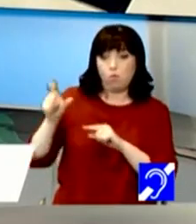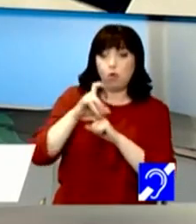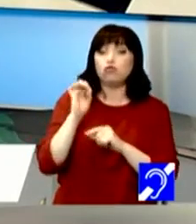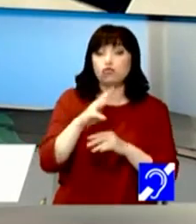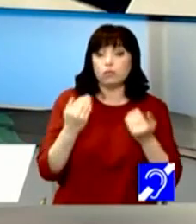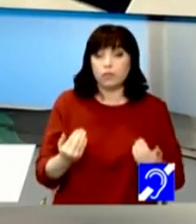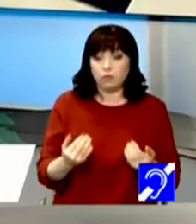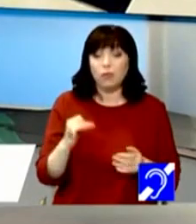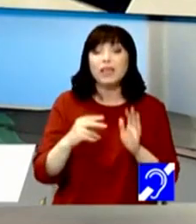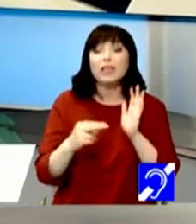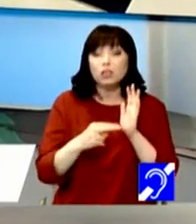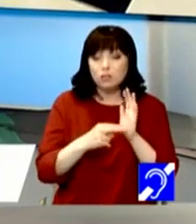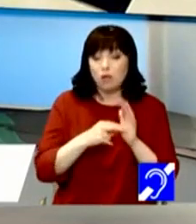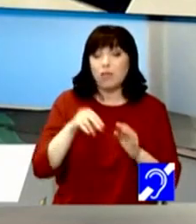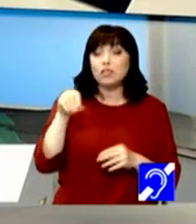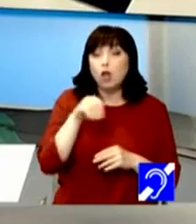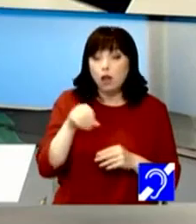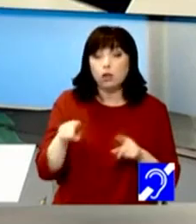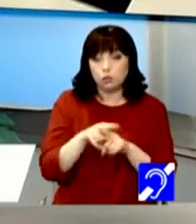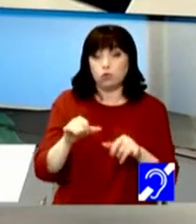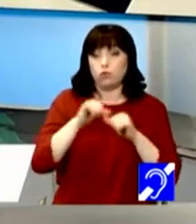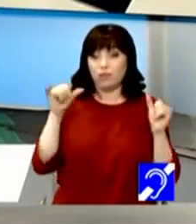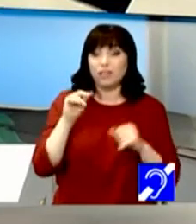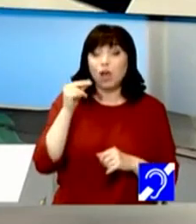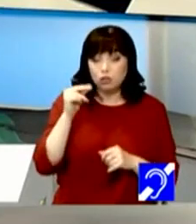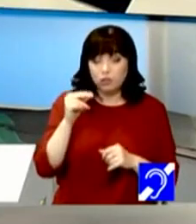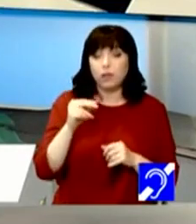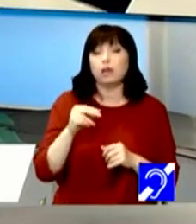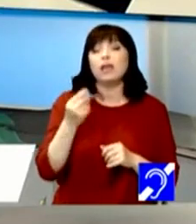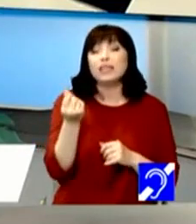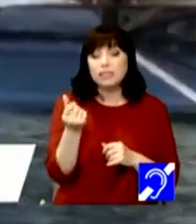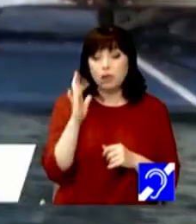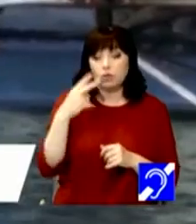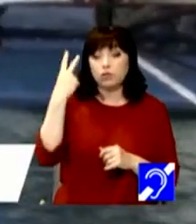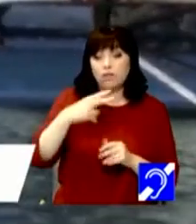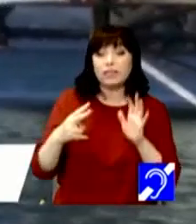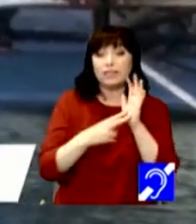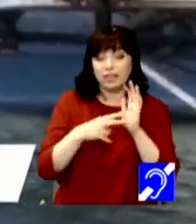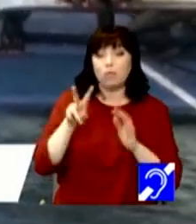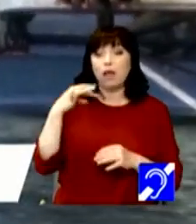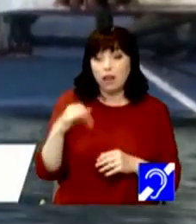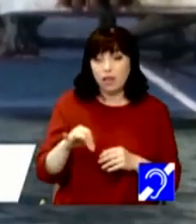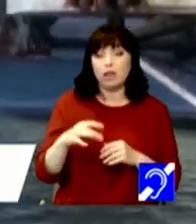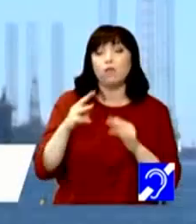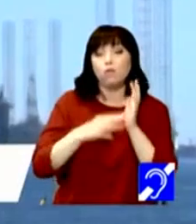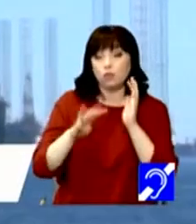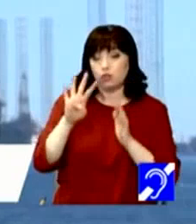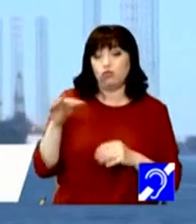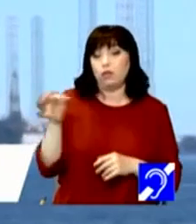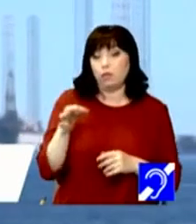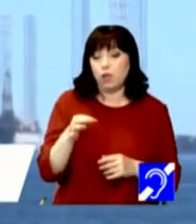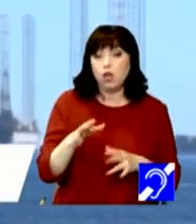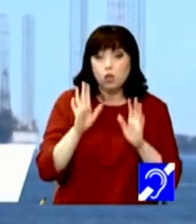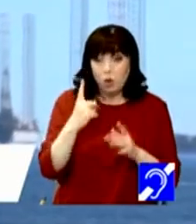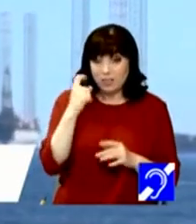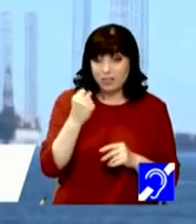astăzi. Și prețul la motorină crește. Pentru joi este stabilit plafonul de 27 de lei și 84 de bani. Doar